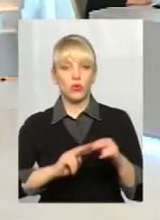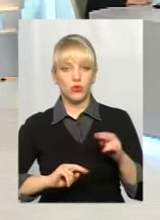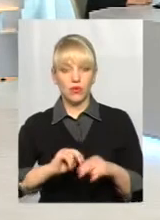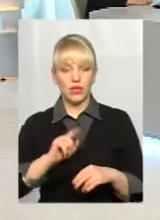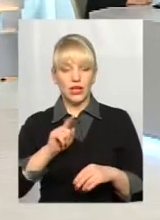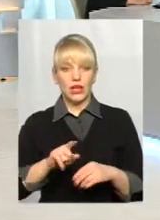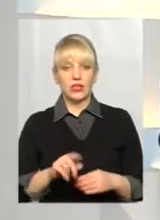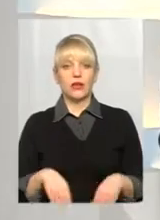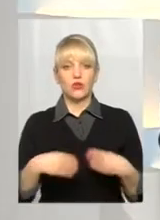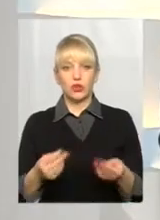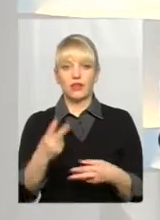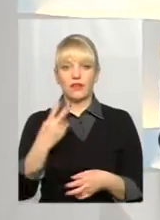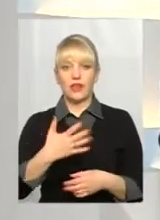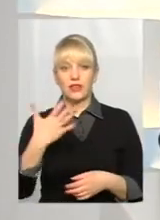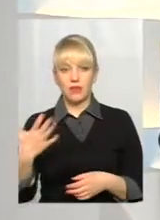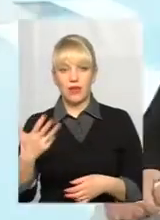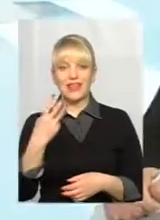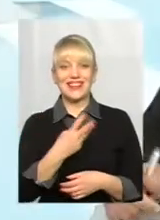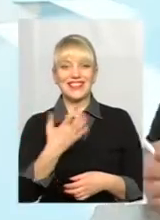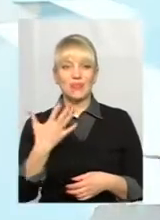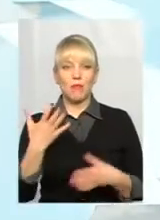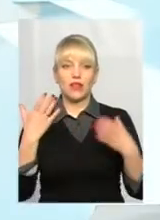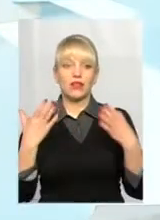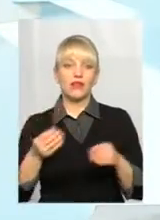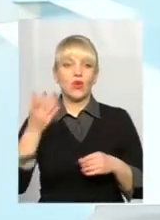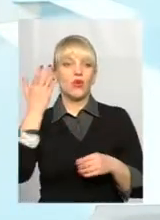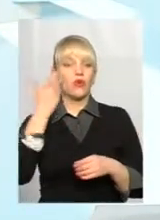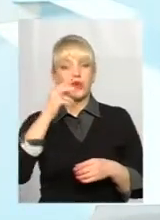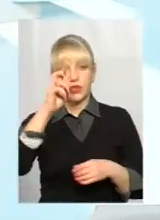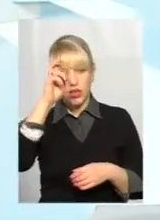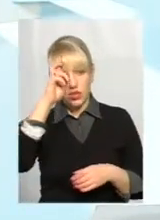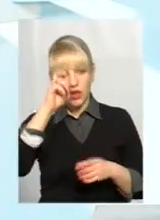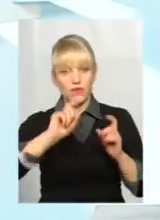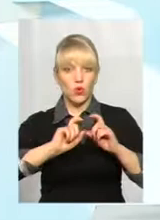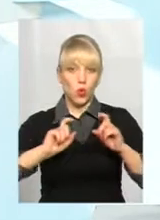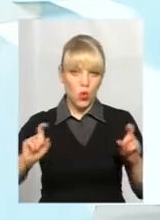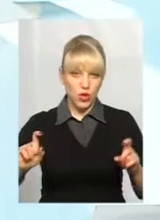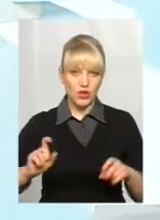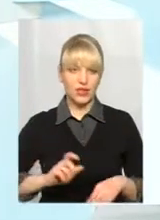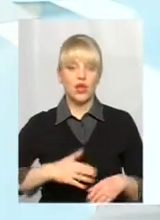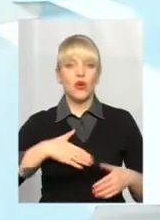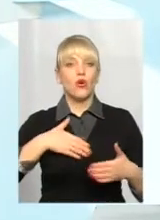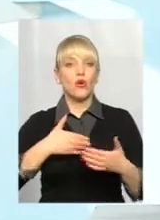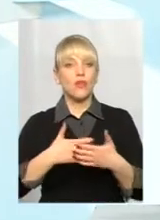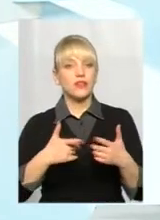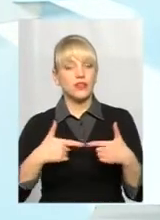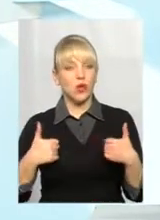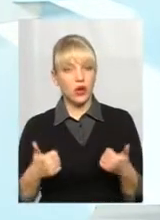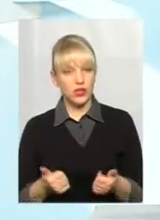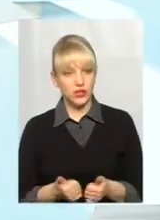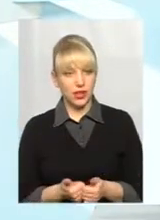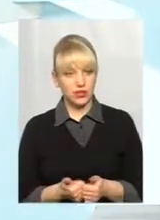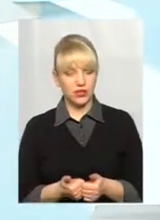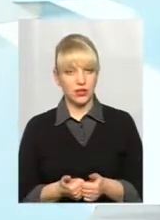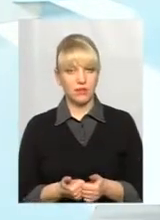від 25 до 35 днів, коли державні органи, громадські організації,